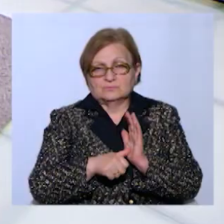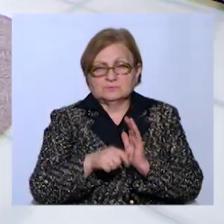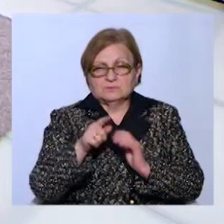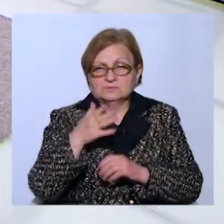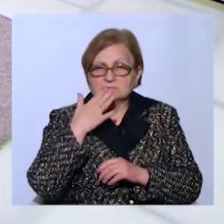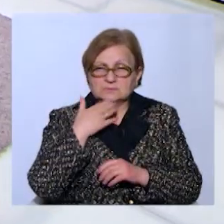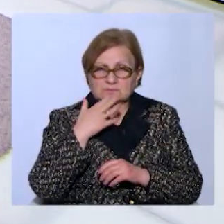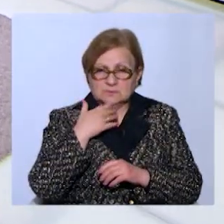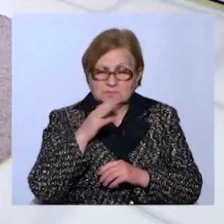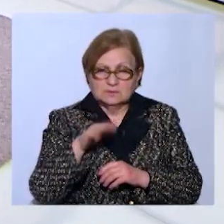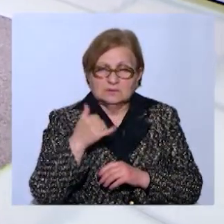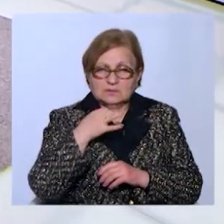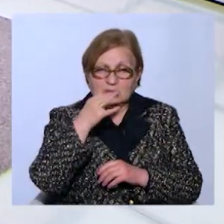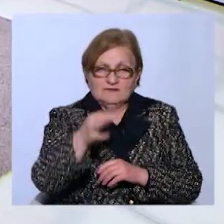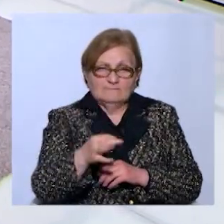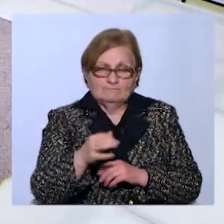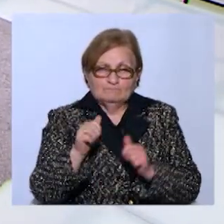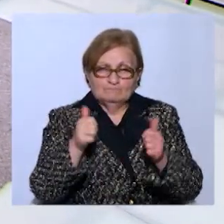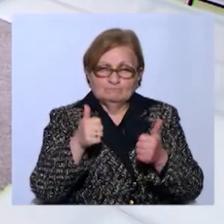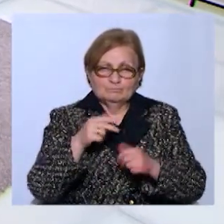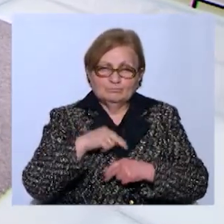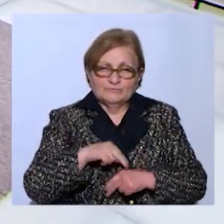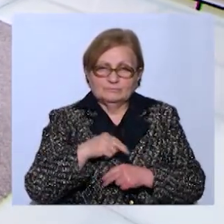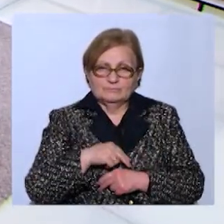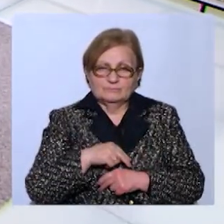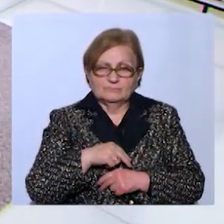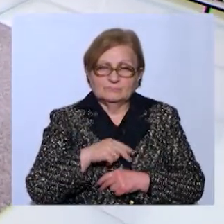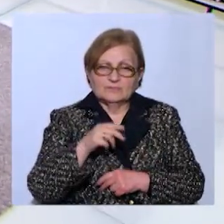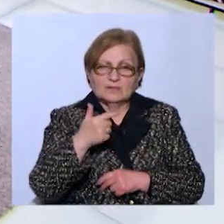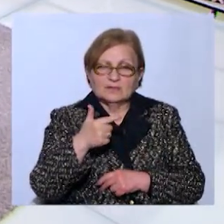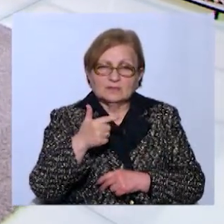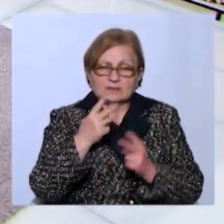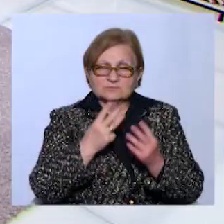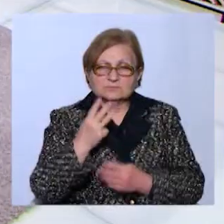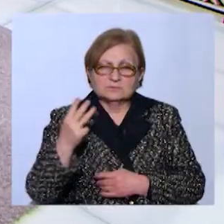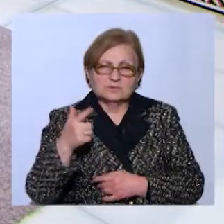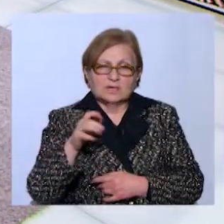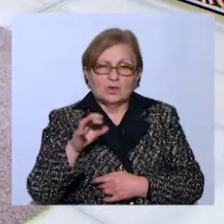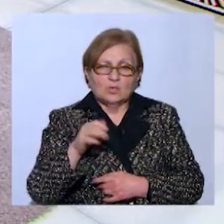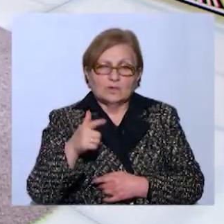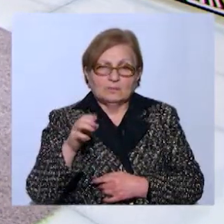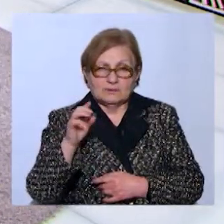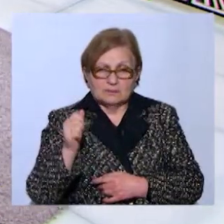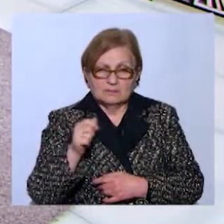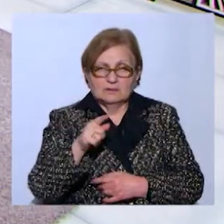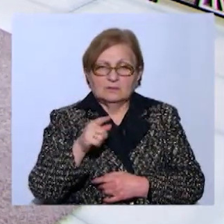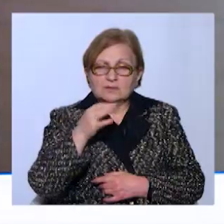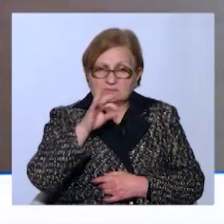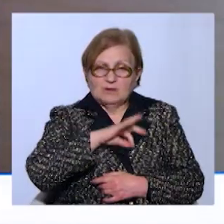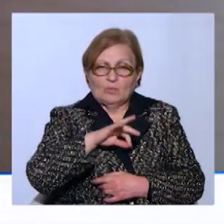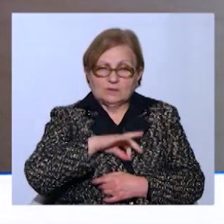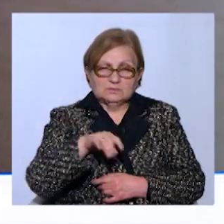არ არის. კიდევ ერთხელ შეგახსენეთ, როგორ უნდა იმუშაოთ საიტზე გეოგებრა, რომელიც ძალიან ხშირად გამოგადგებათ, რაც უფრო